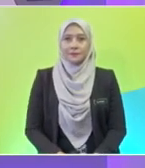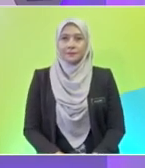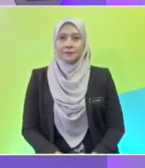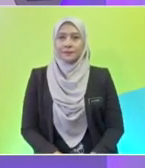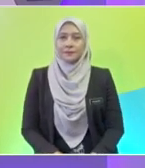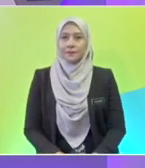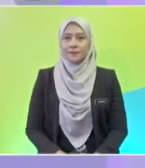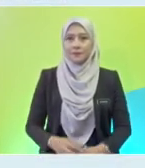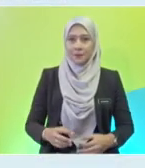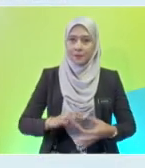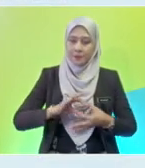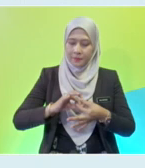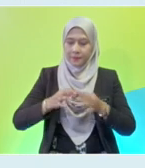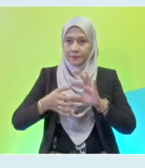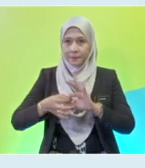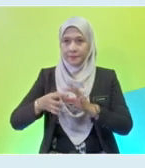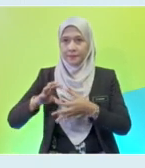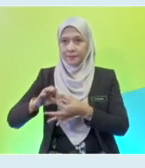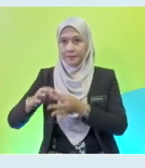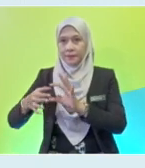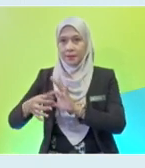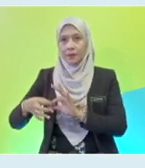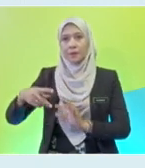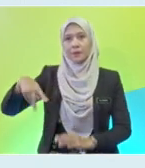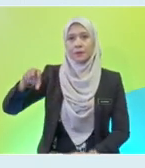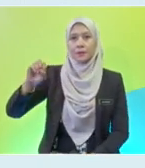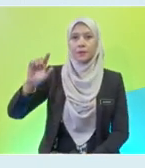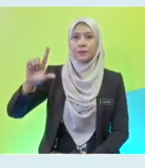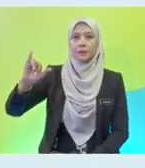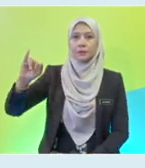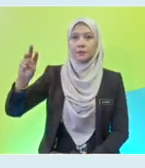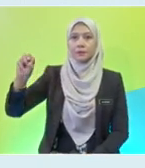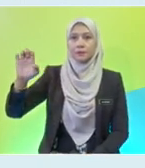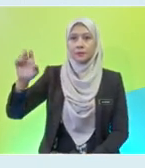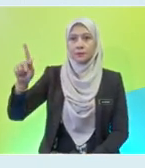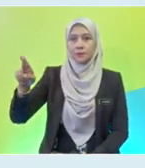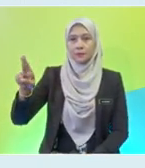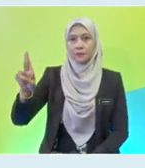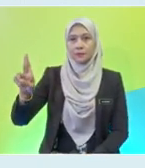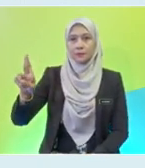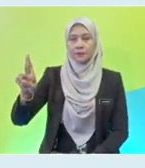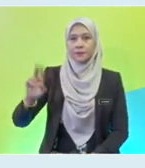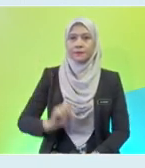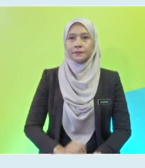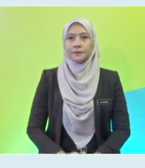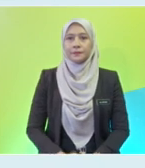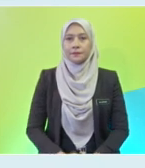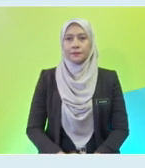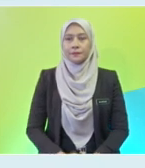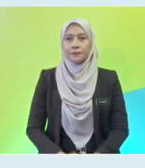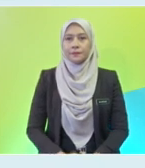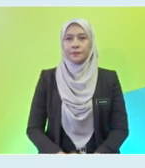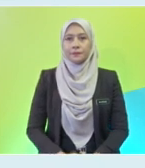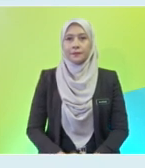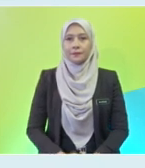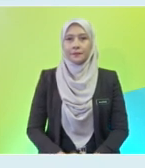rantai Polimak mereka merupakan sifat Polimak jadi ditanya kalau soal dan Aras mengingat tadi untuk mengingat dia akan